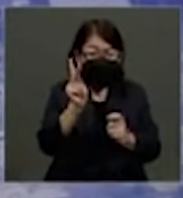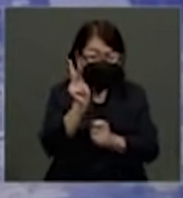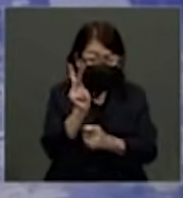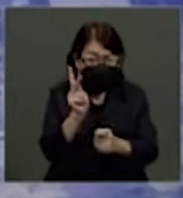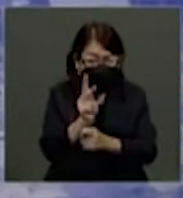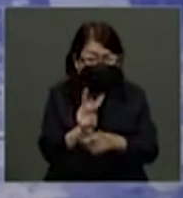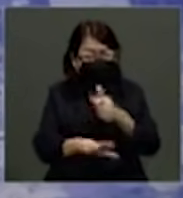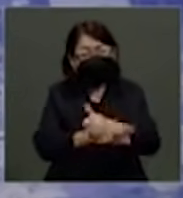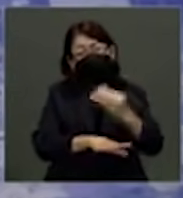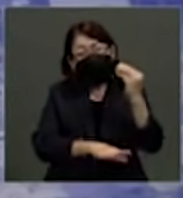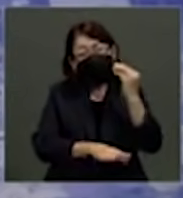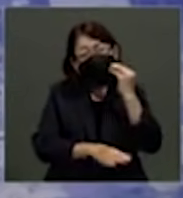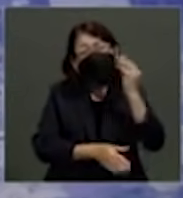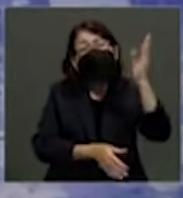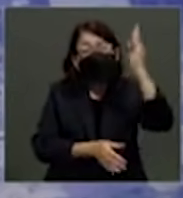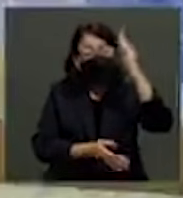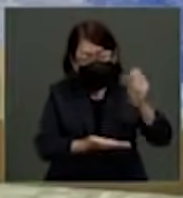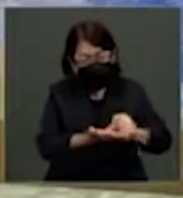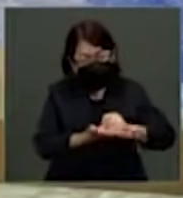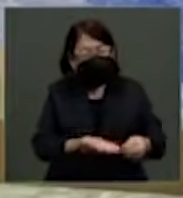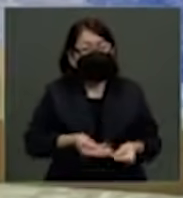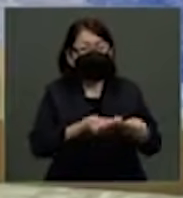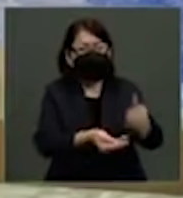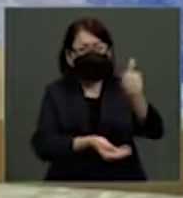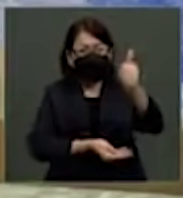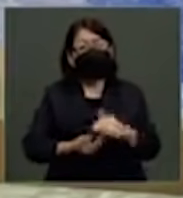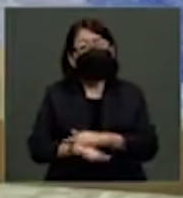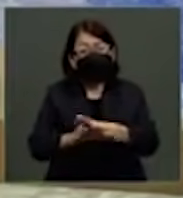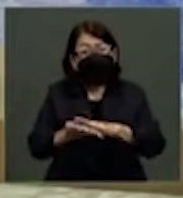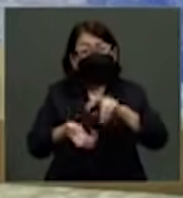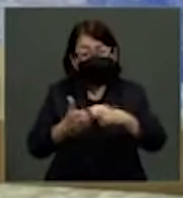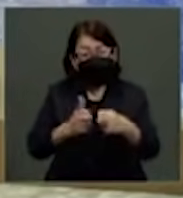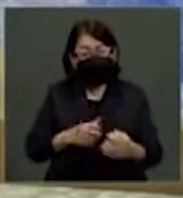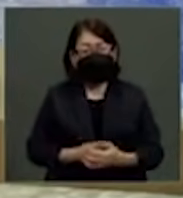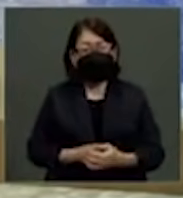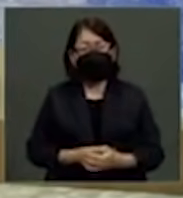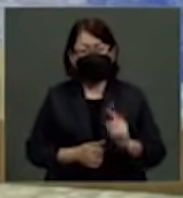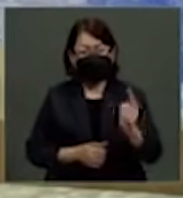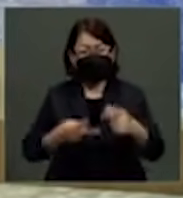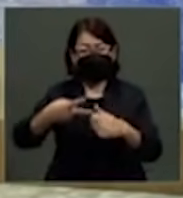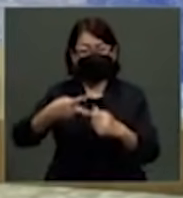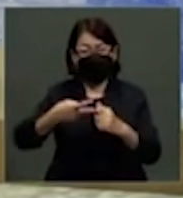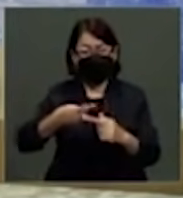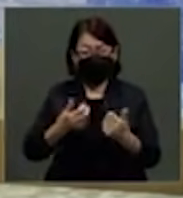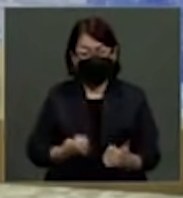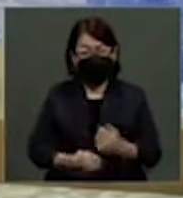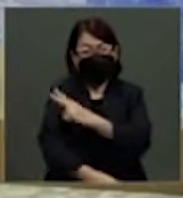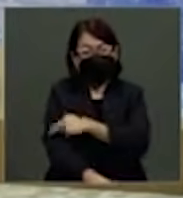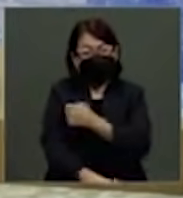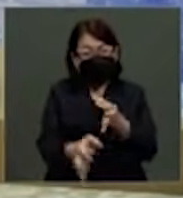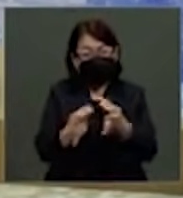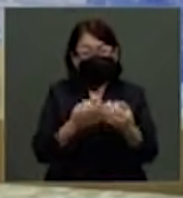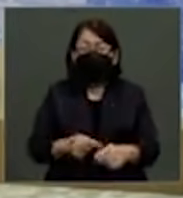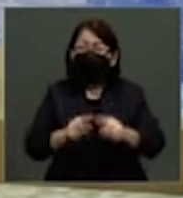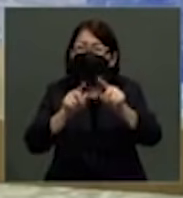ออกมาโดยท่านเมื่อกี้บอกว่ามีกำนันผู้ใหญ่บ้านมีทั้งหลายเนี่ยนะครับเขารับทราบรับรองมาก็จะดียิ่งขึ้นครับครับก็ขออภัยใน